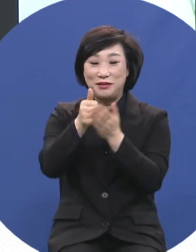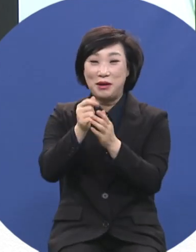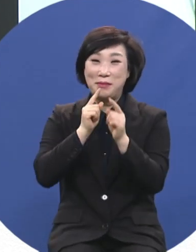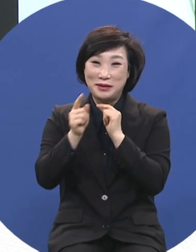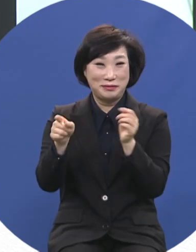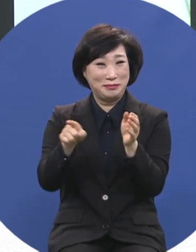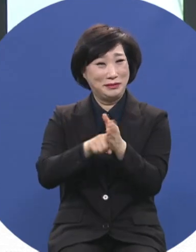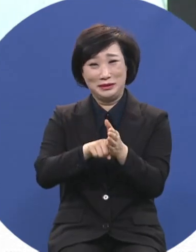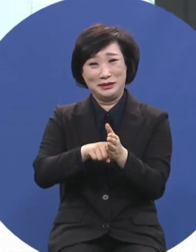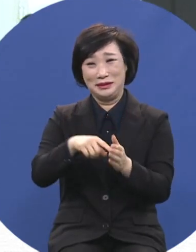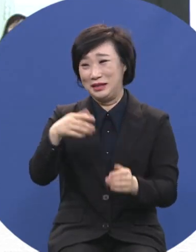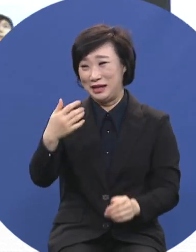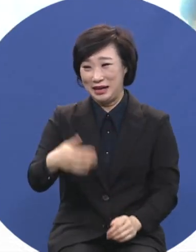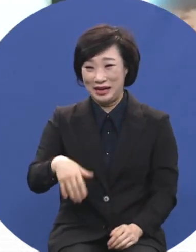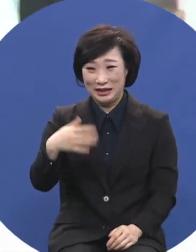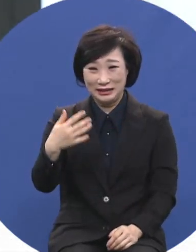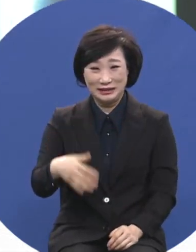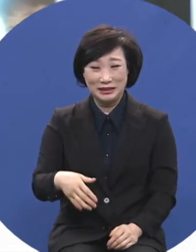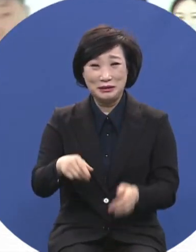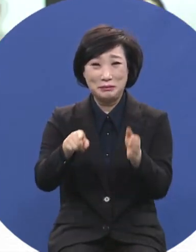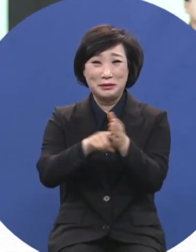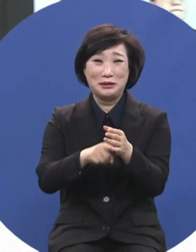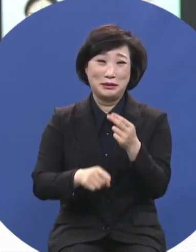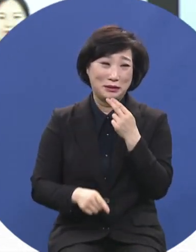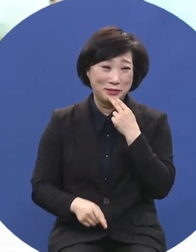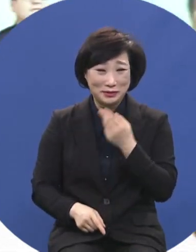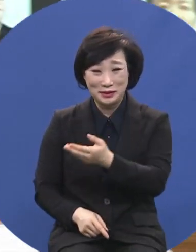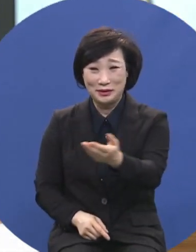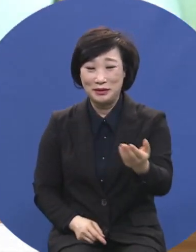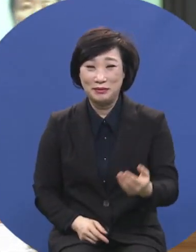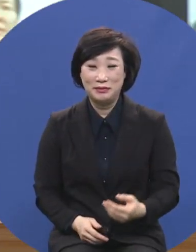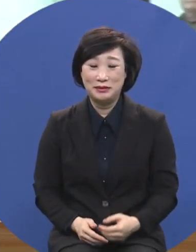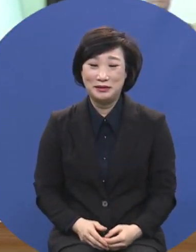믿거든요. 안 믿어요.